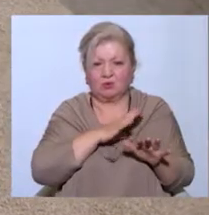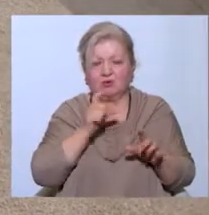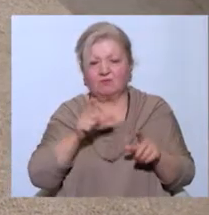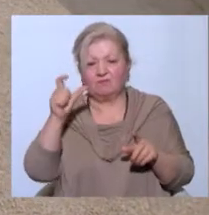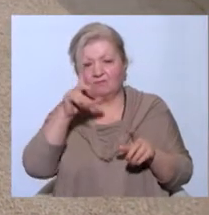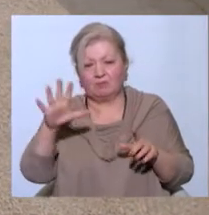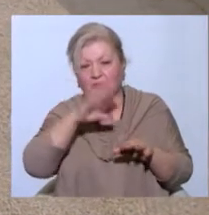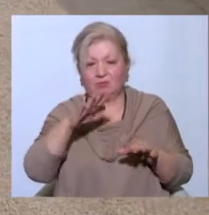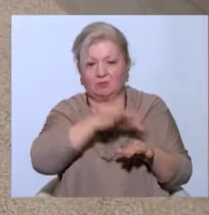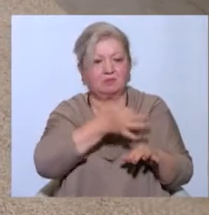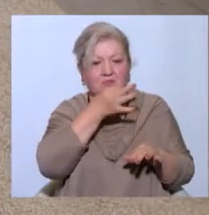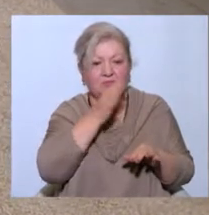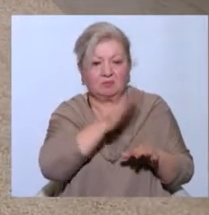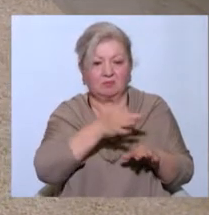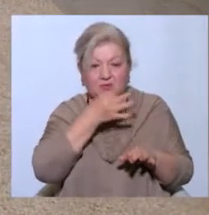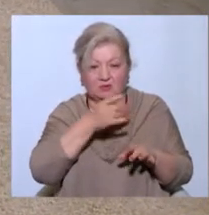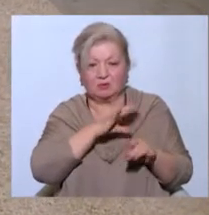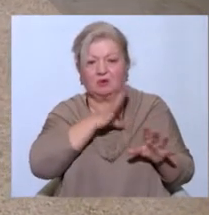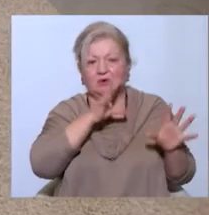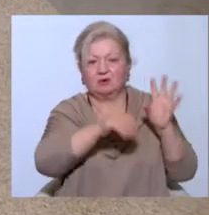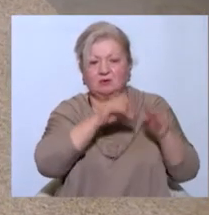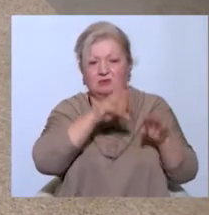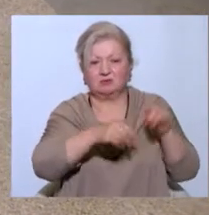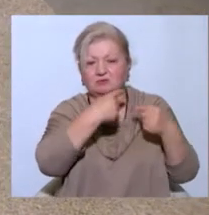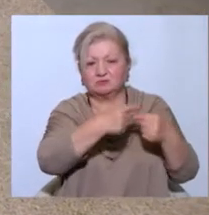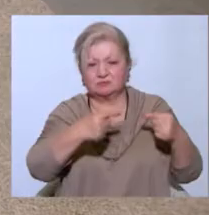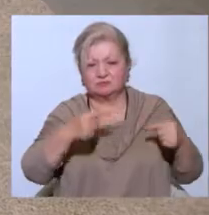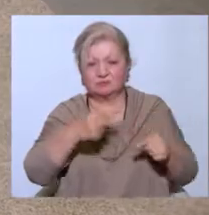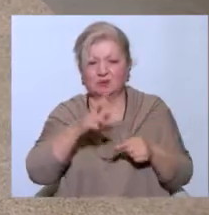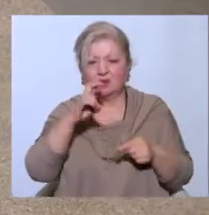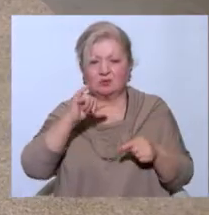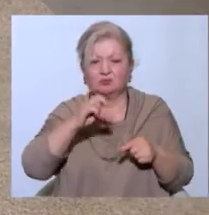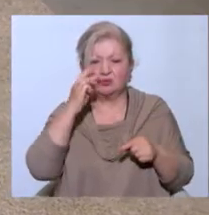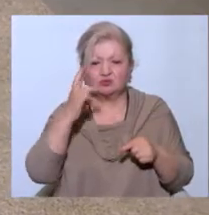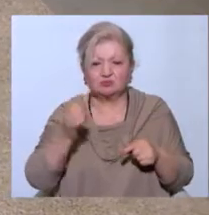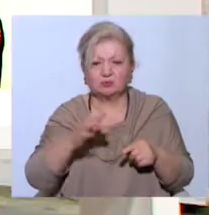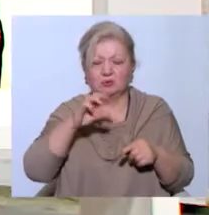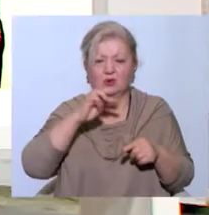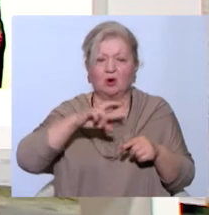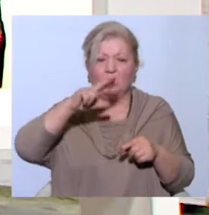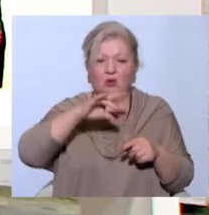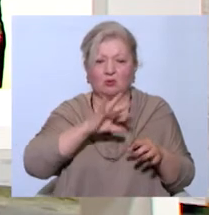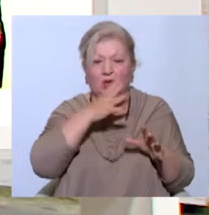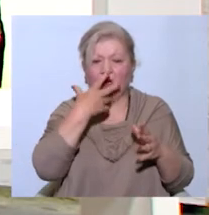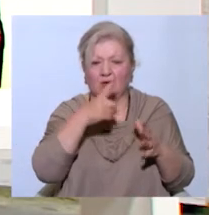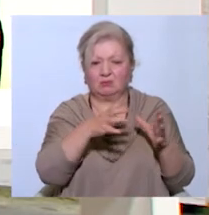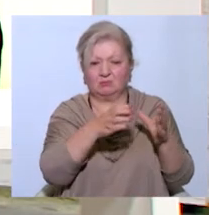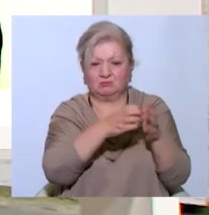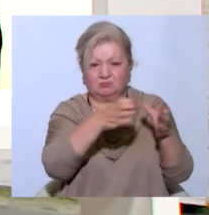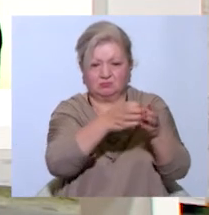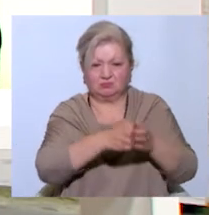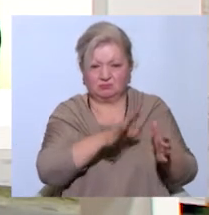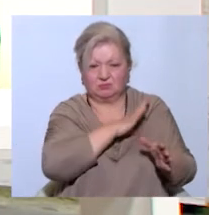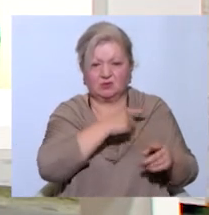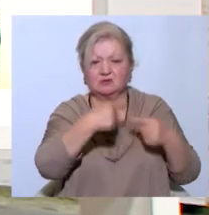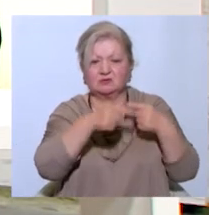აქ ჩამოვიდოდნენ, დასახლებული იყვნენ ბუშმენებით, ჰოჰენტოტებით, ესეთი ადგილობრივი ტომებით, განსხვავებული